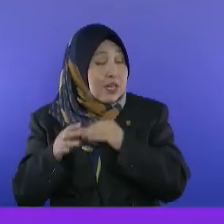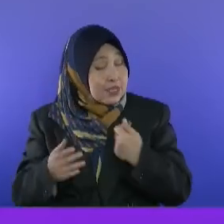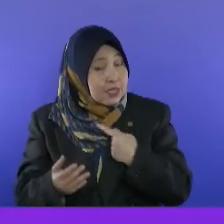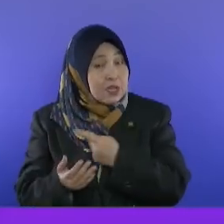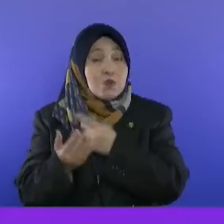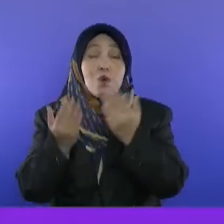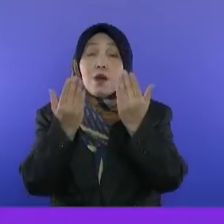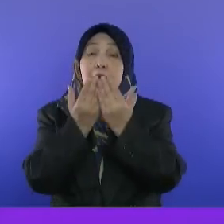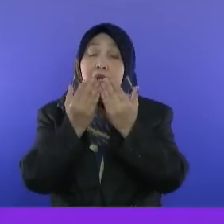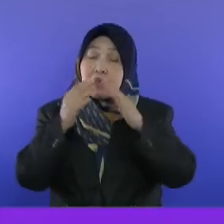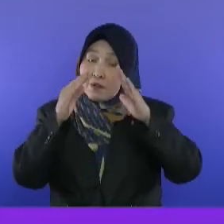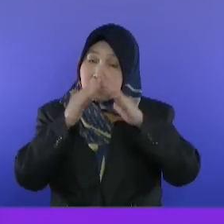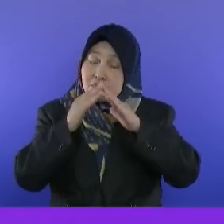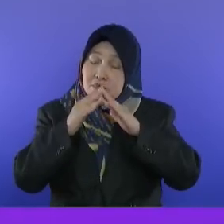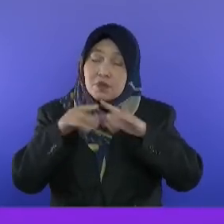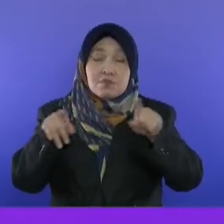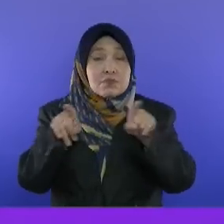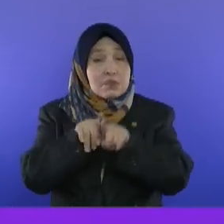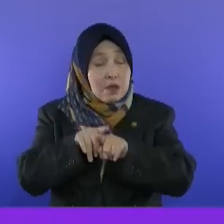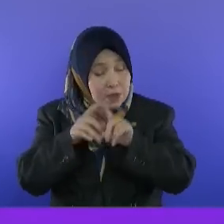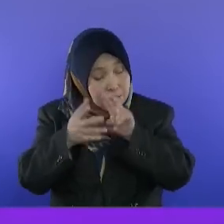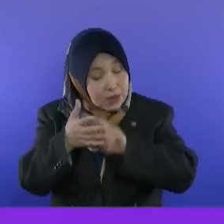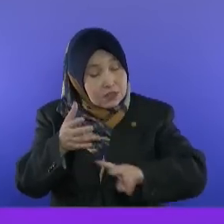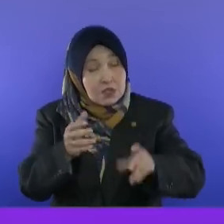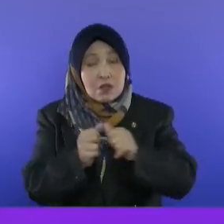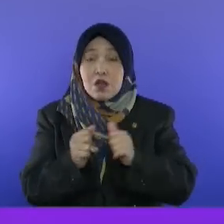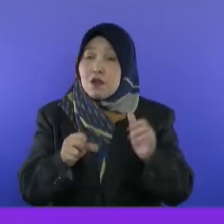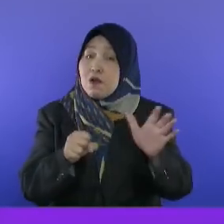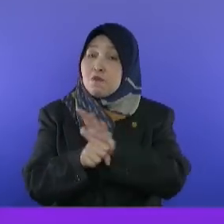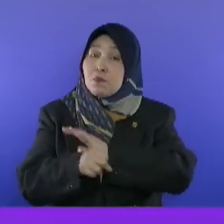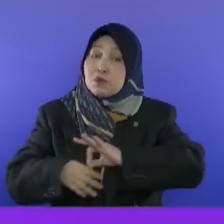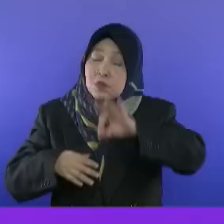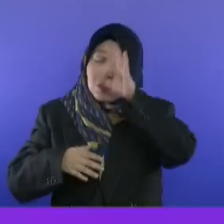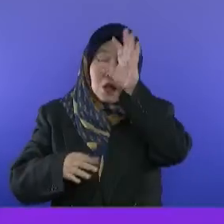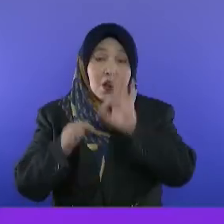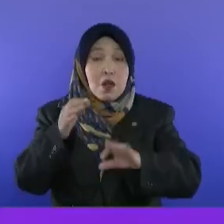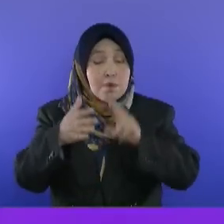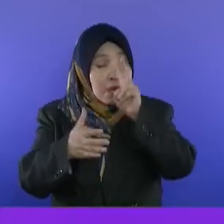yang berada di rumah pun baca bersama dengan penuh semangat